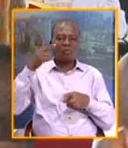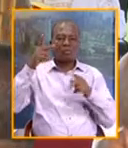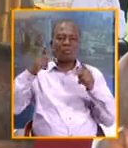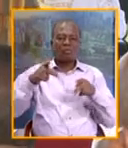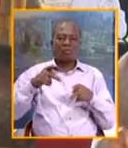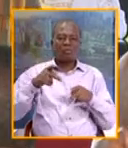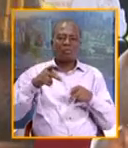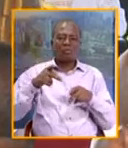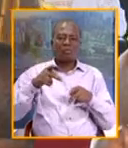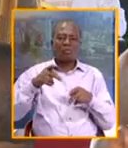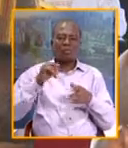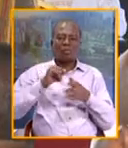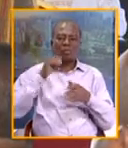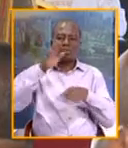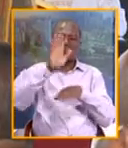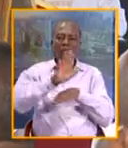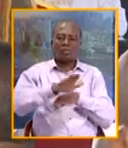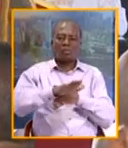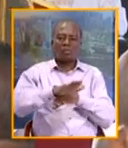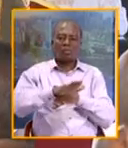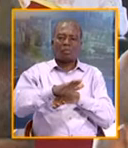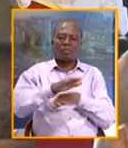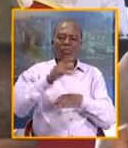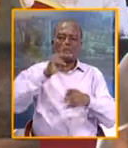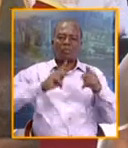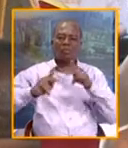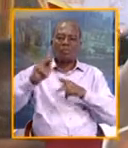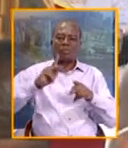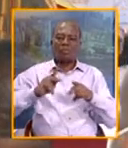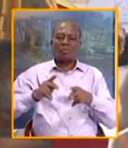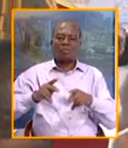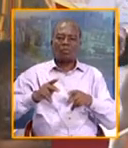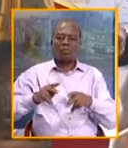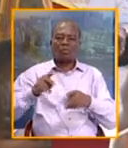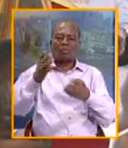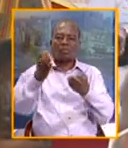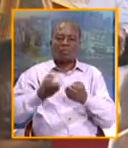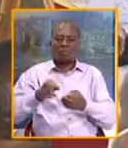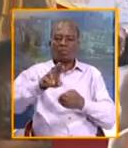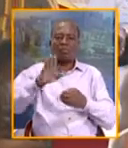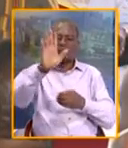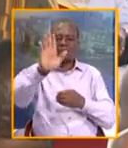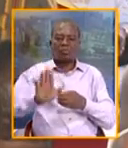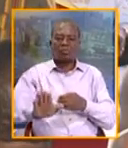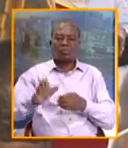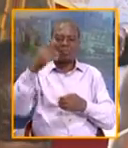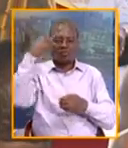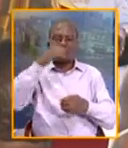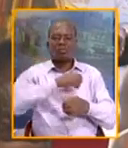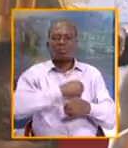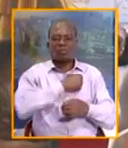que cet après midi cette population venez vous saviez vous consolez